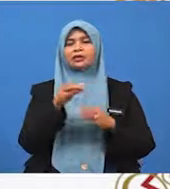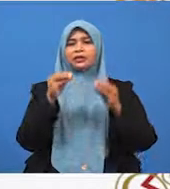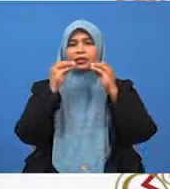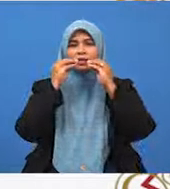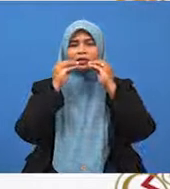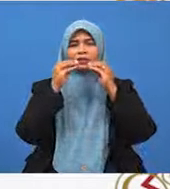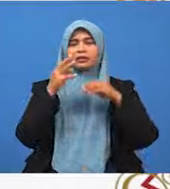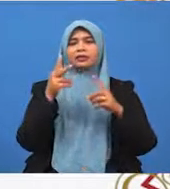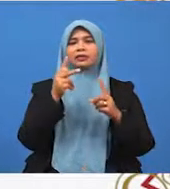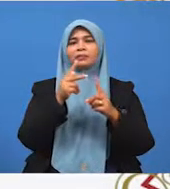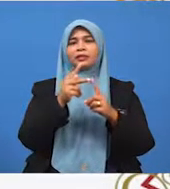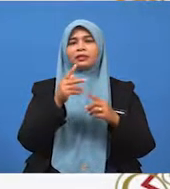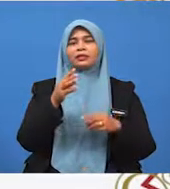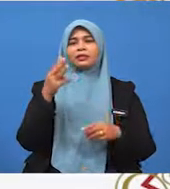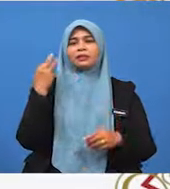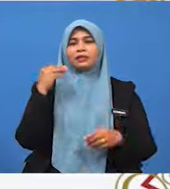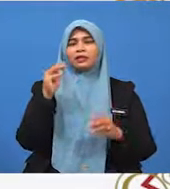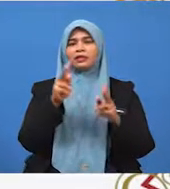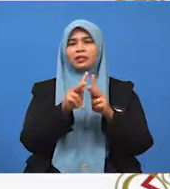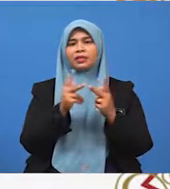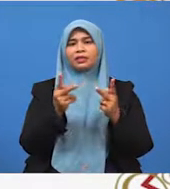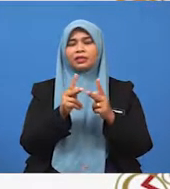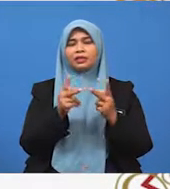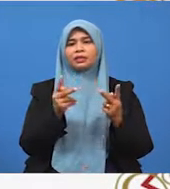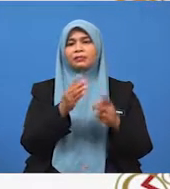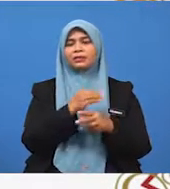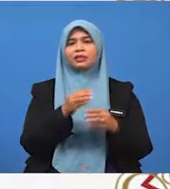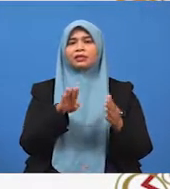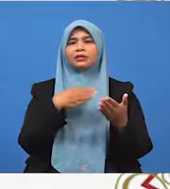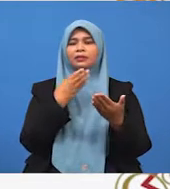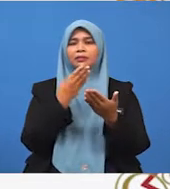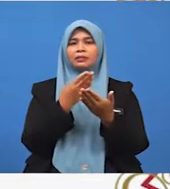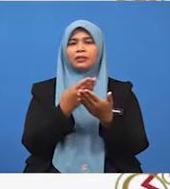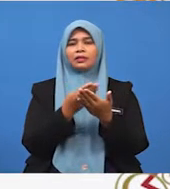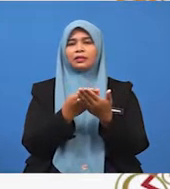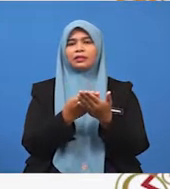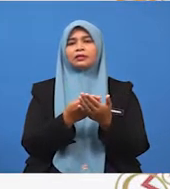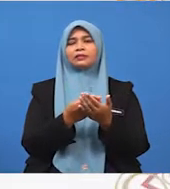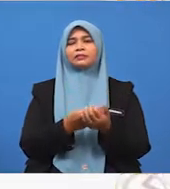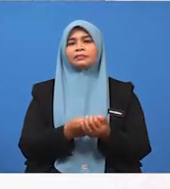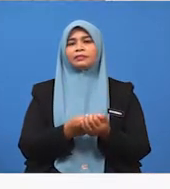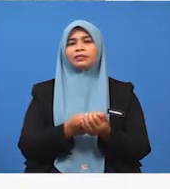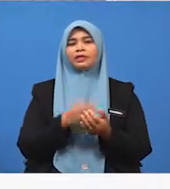sesungguhnya mereka sebelumnya benar-benar dalam kesesatan